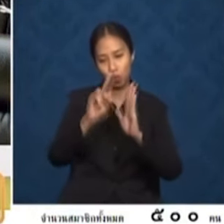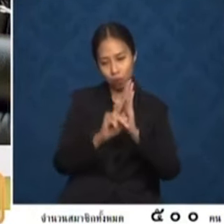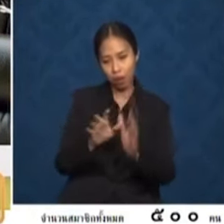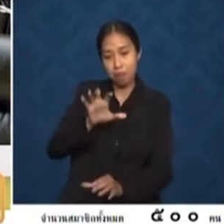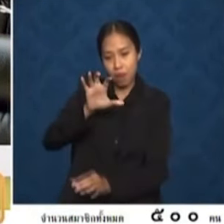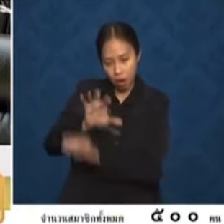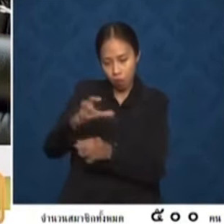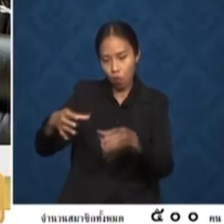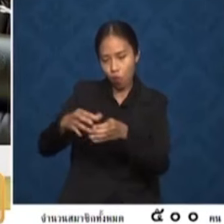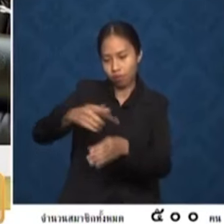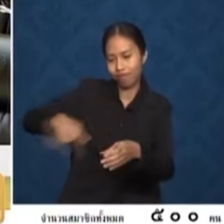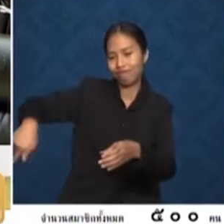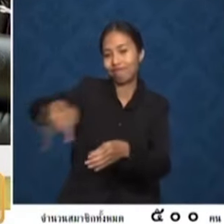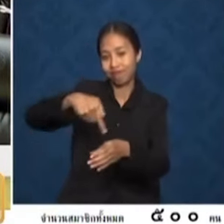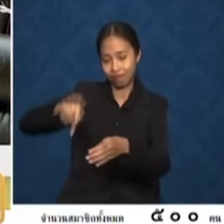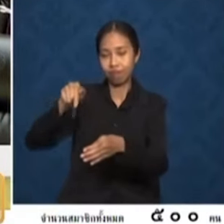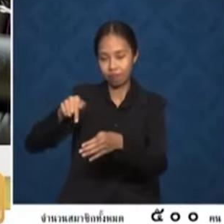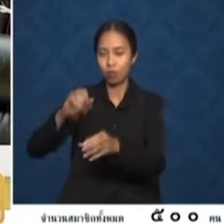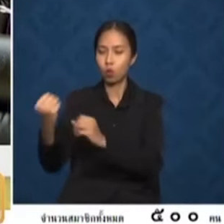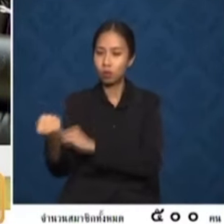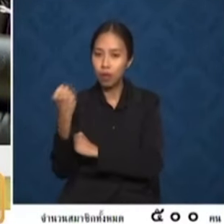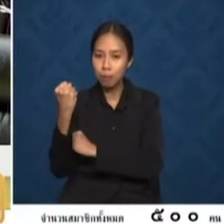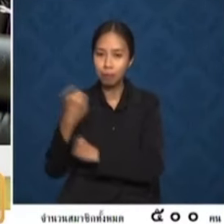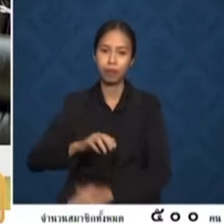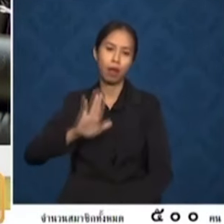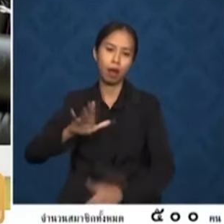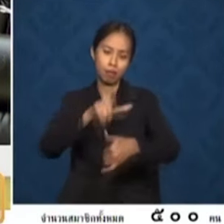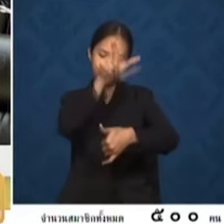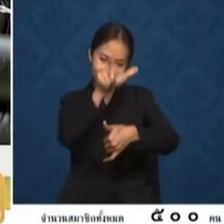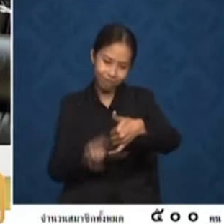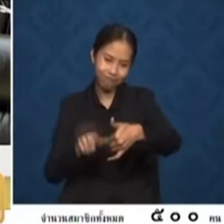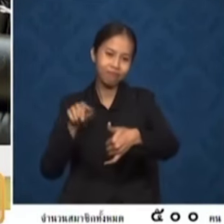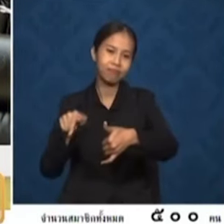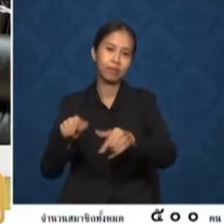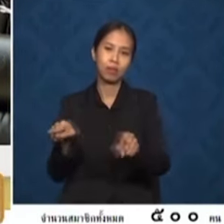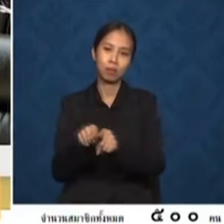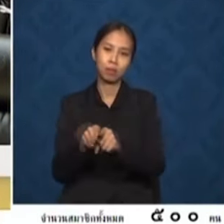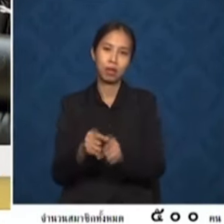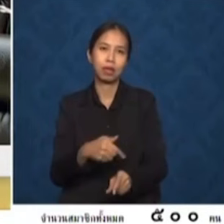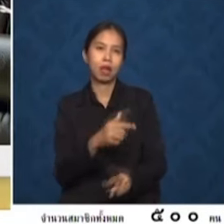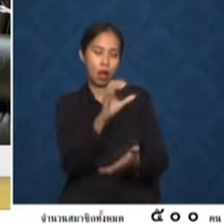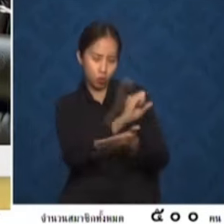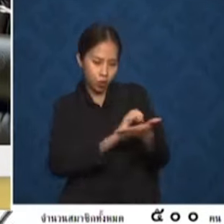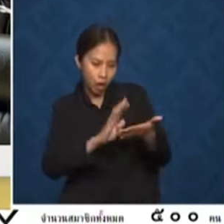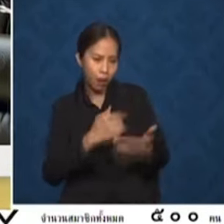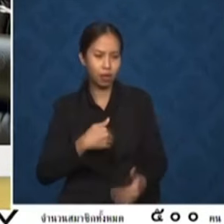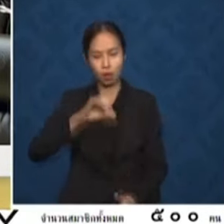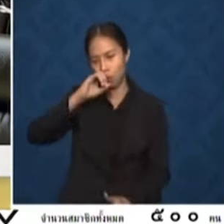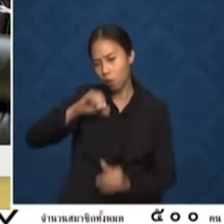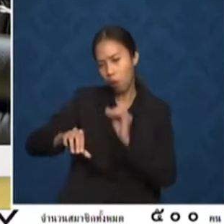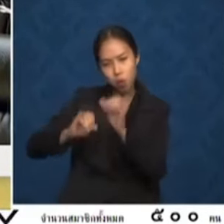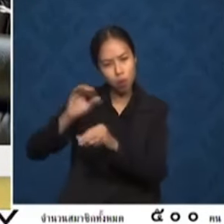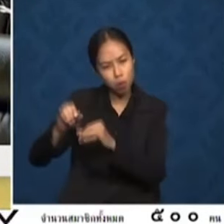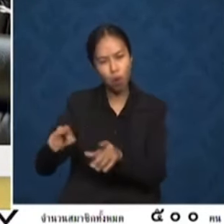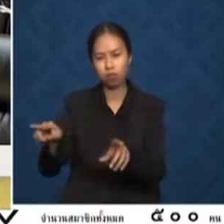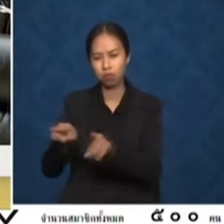กลุ่มคนเหล่านี้อย่างจริงจังไม่ให้มีพฤติกรรมกล้านำเอาสถาบันพระมหากษัตริย์มาใช้เป็นเครื่องมือใน